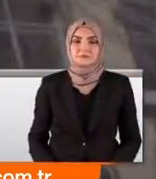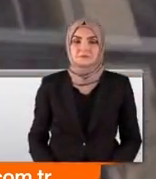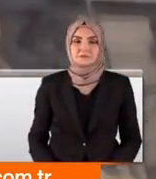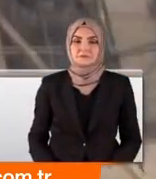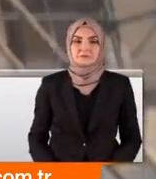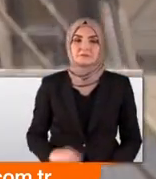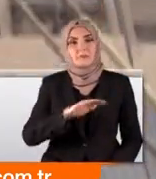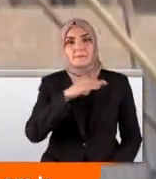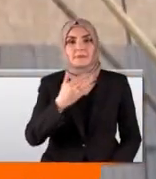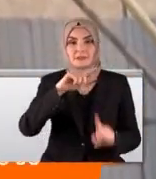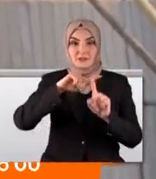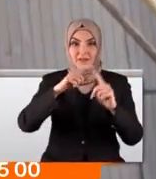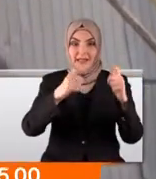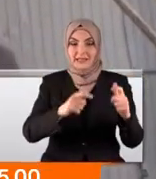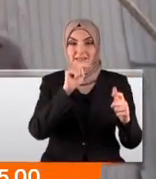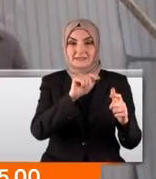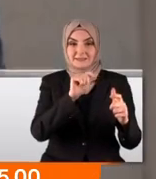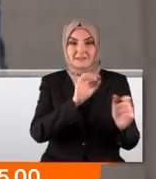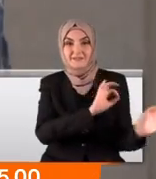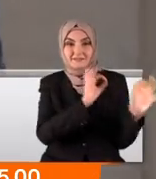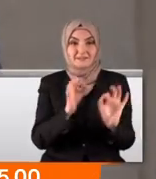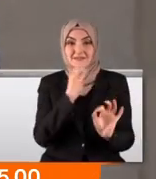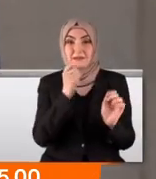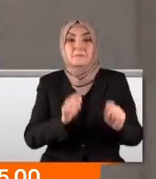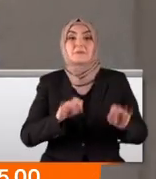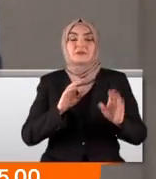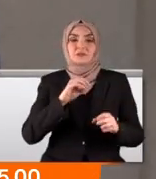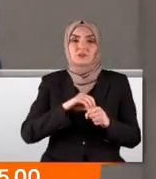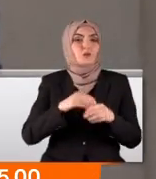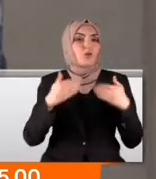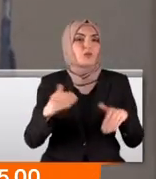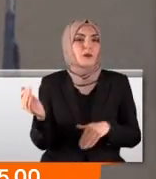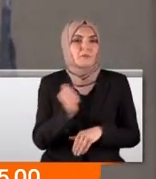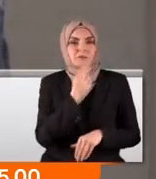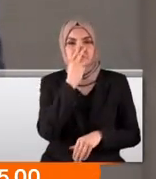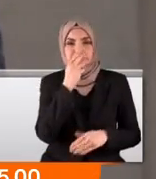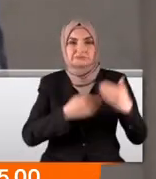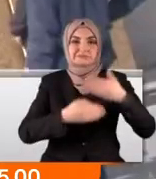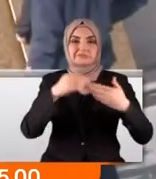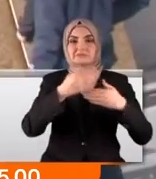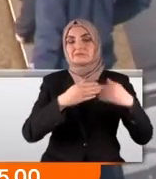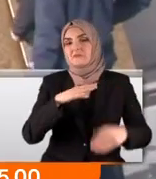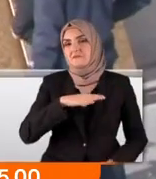Latin Katedrali'nin kaderi de benzer olmasın diye alınan önlemler, deyim yerinde ise derme çatma.